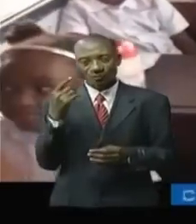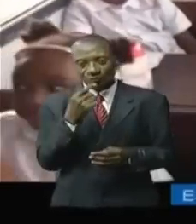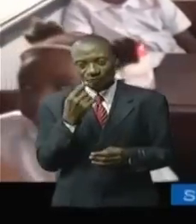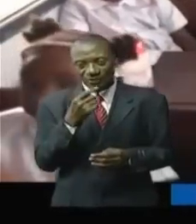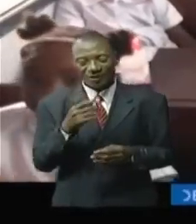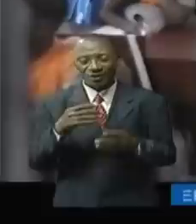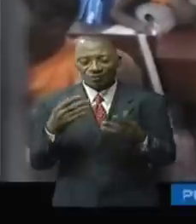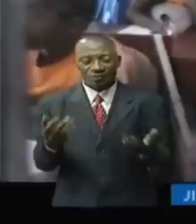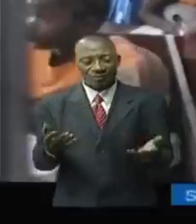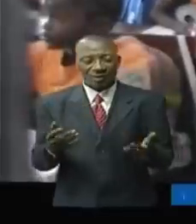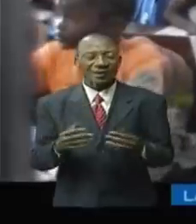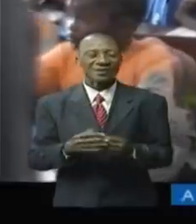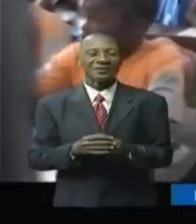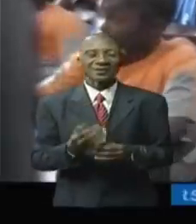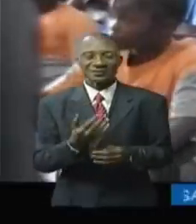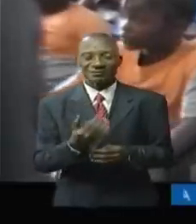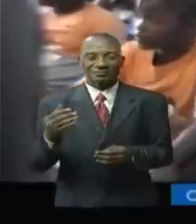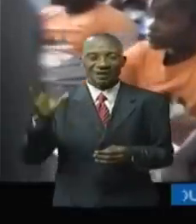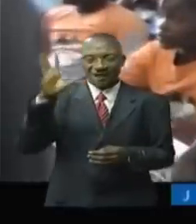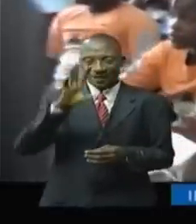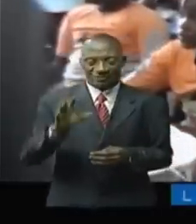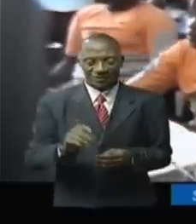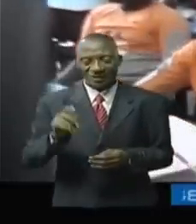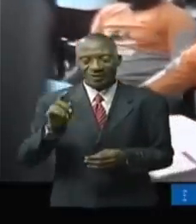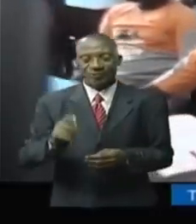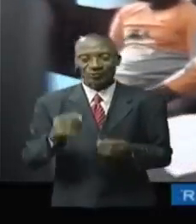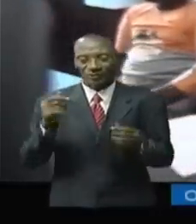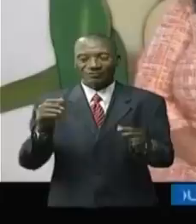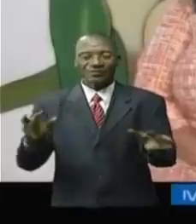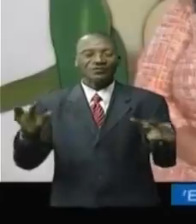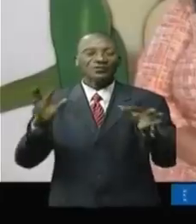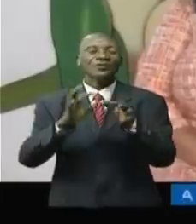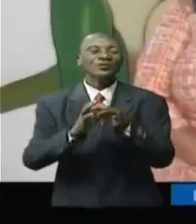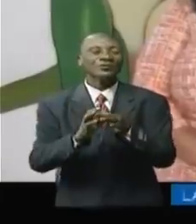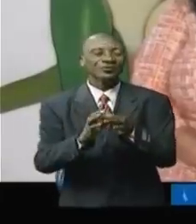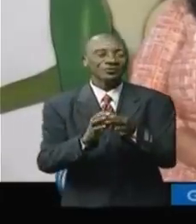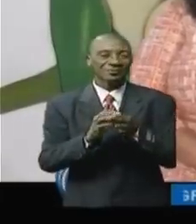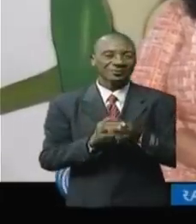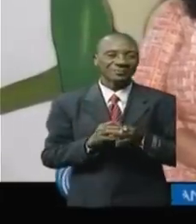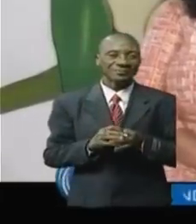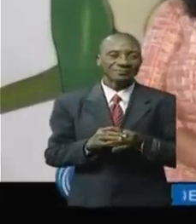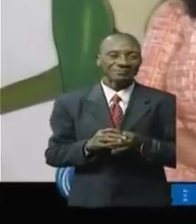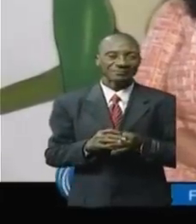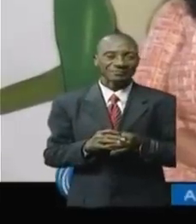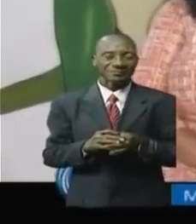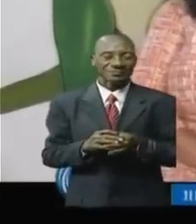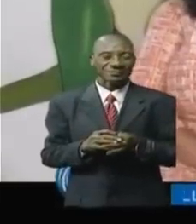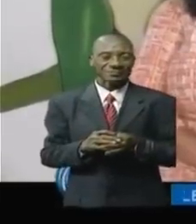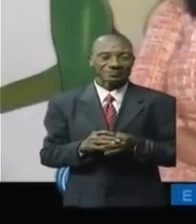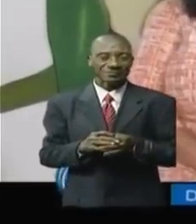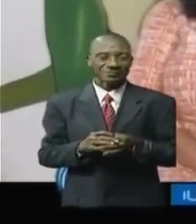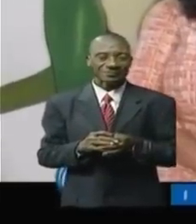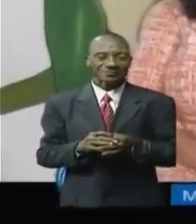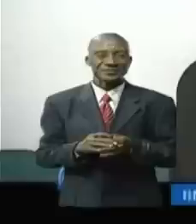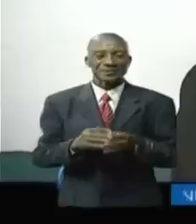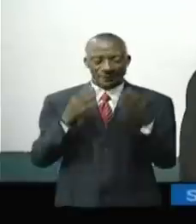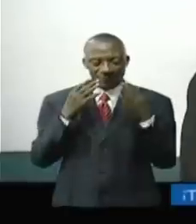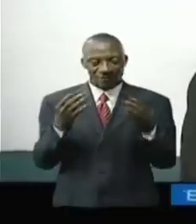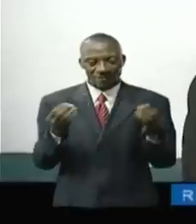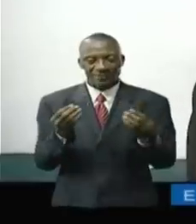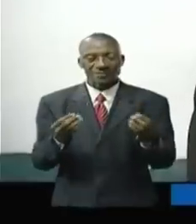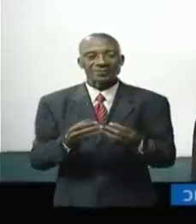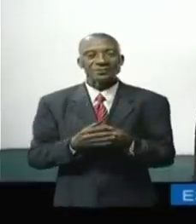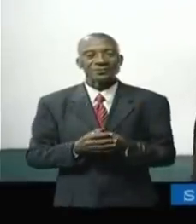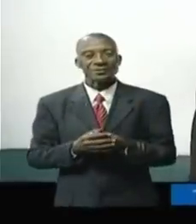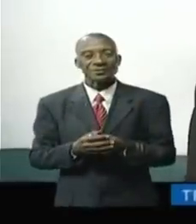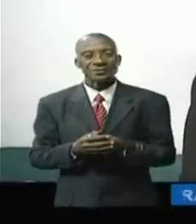engagé sur ce volet social de l'éducation. Une portée sociale de la banque dont Janine Annie Ekembe est la directrice générale.